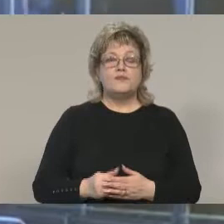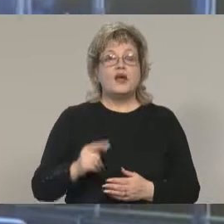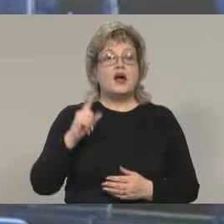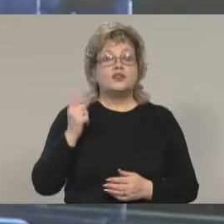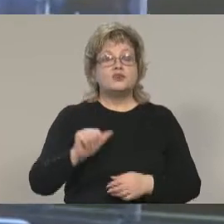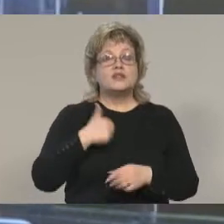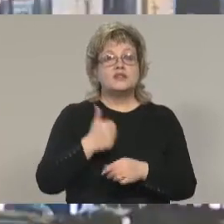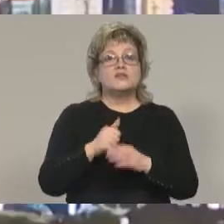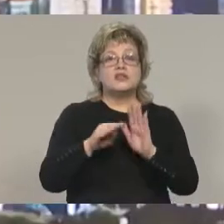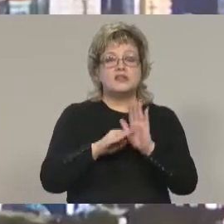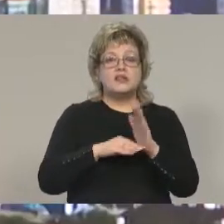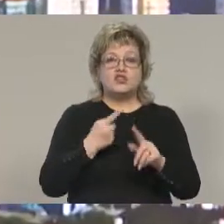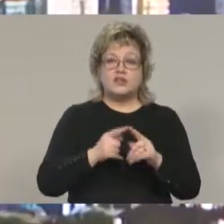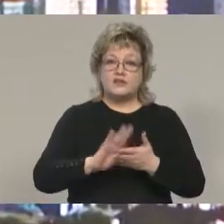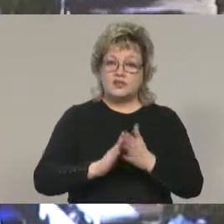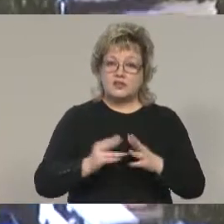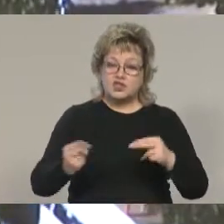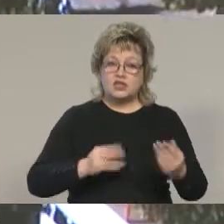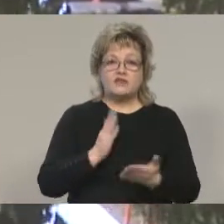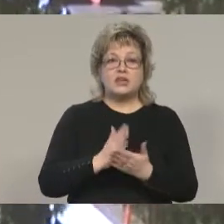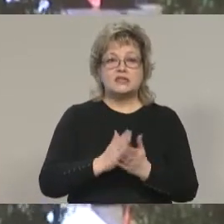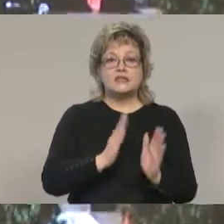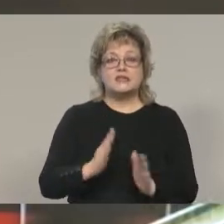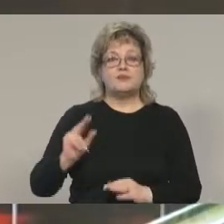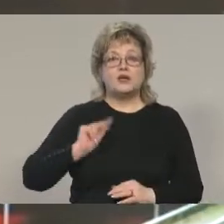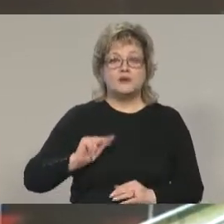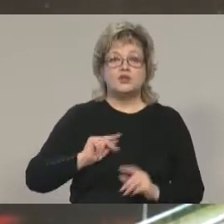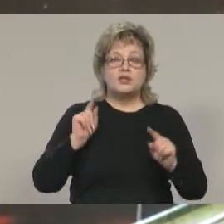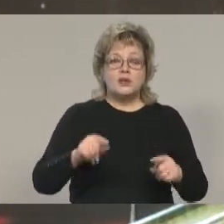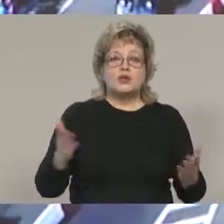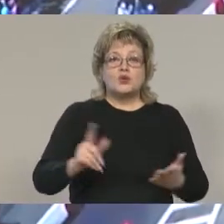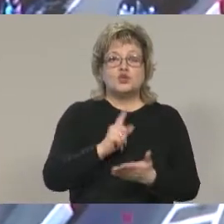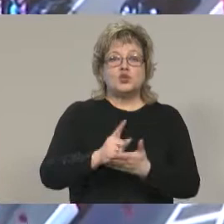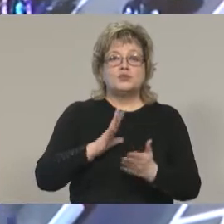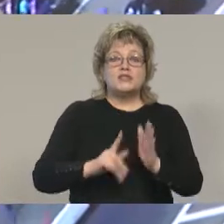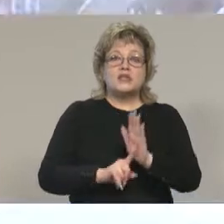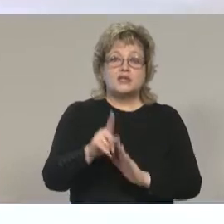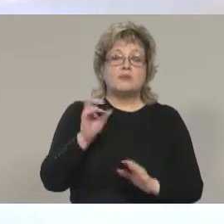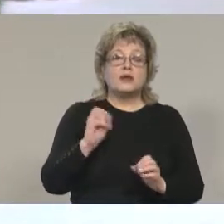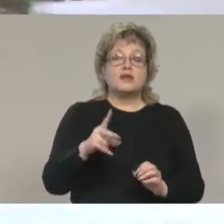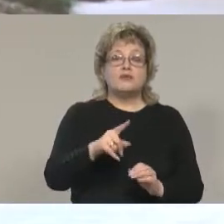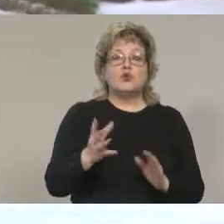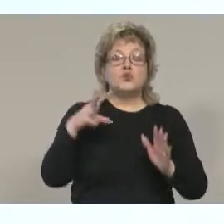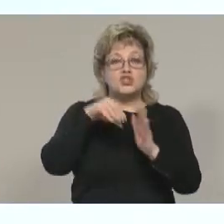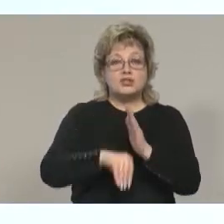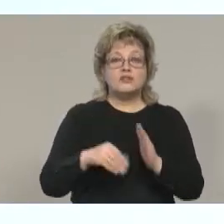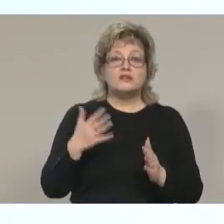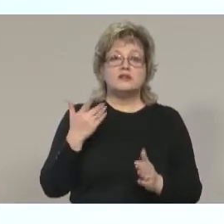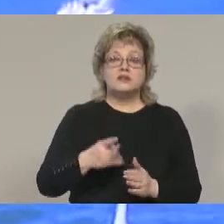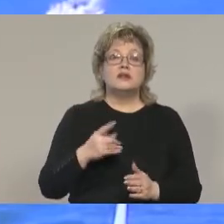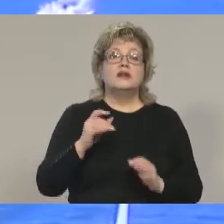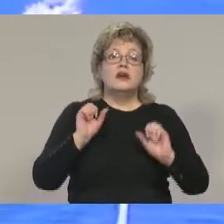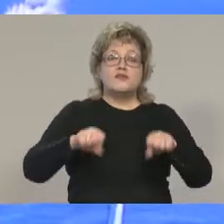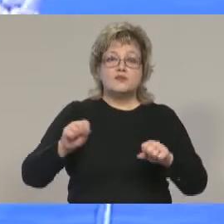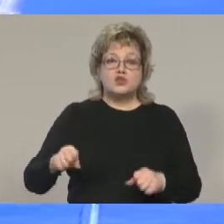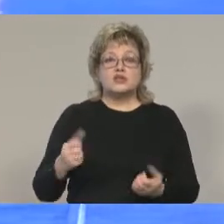из основных задач этого соглашения является системная работа над тем, какой должен быть стартап, как его учитывать в тех портфеле тех компетенций,